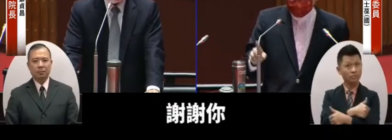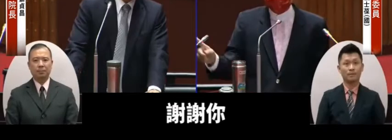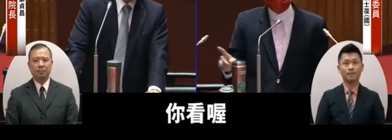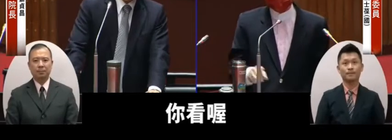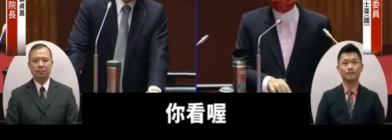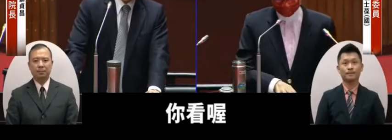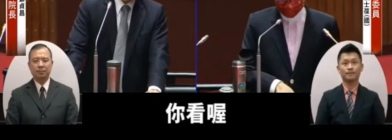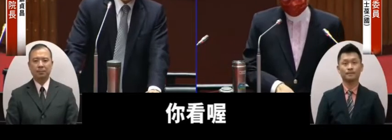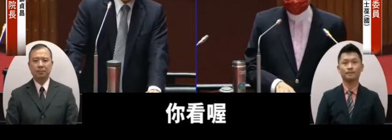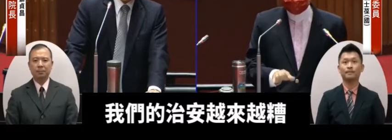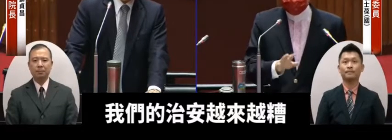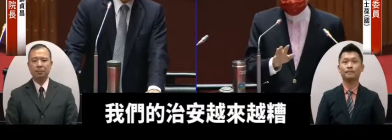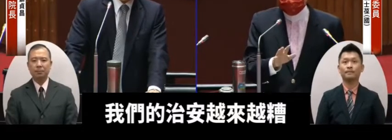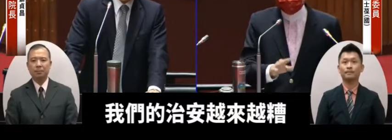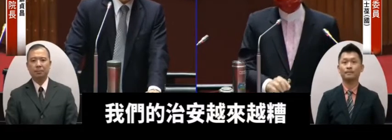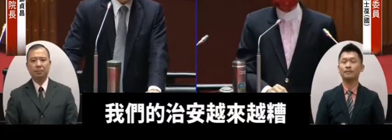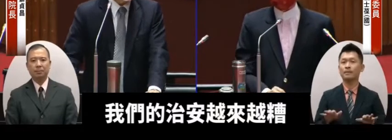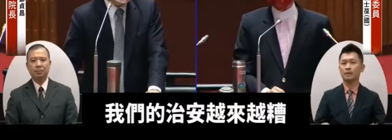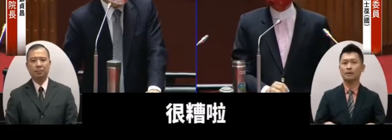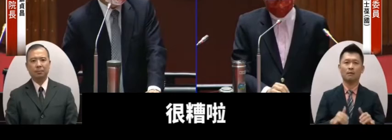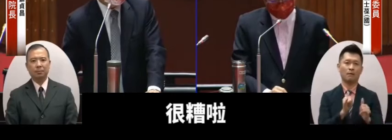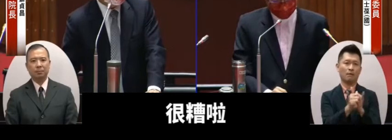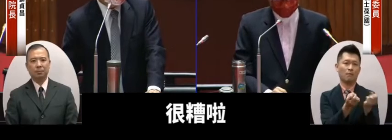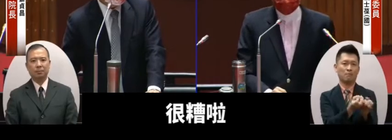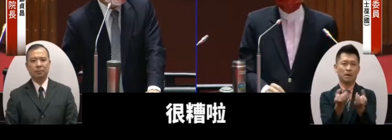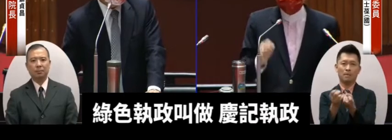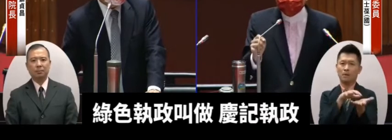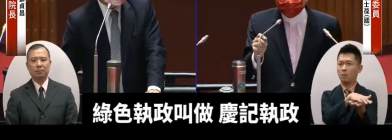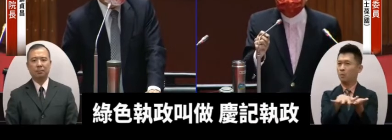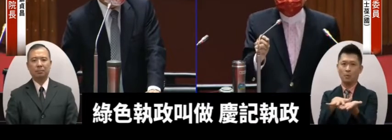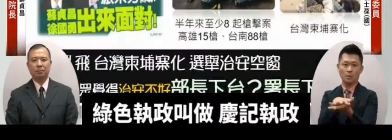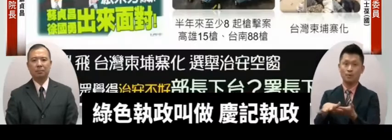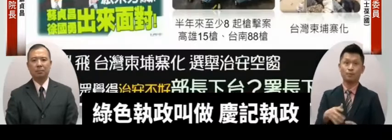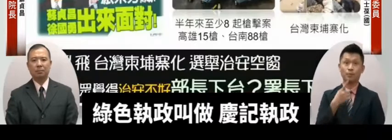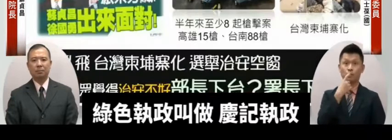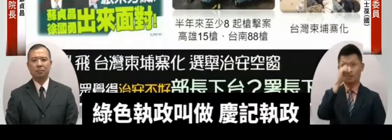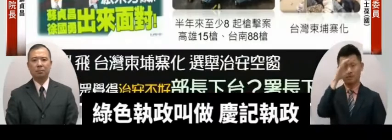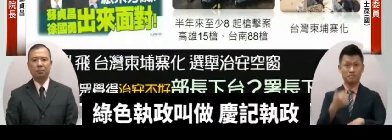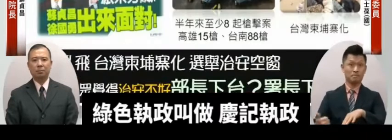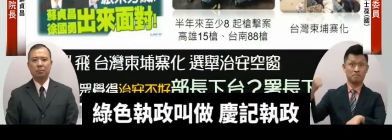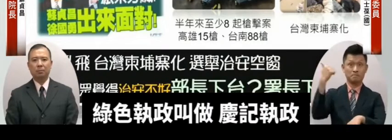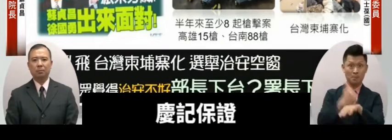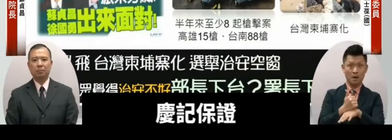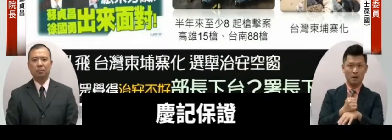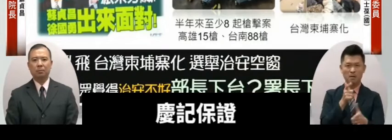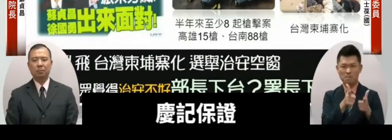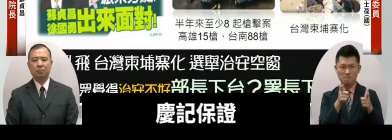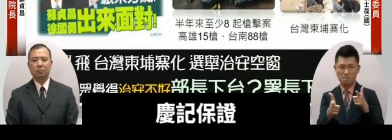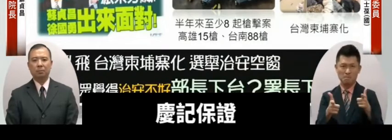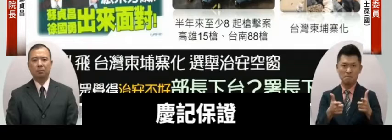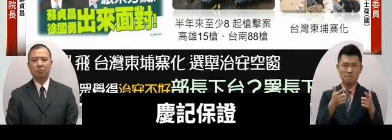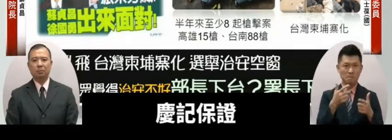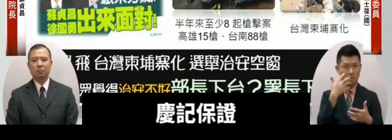谢你。 结果啊，原来治安基本上都很糟了，绿色执政叫庆记执政了，庆记保证